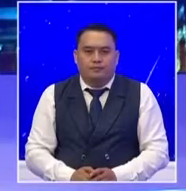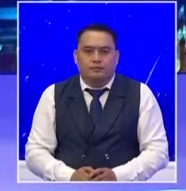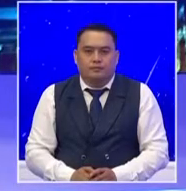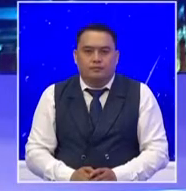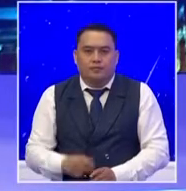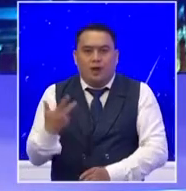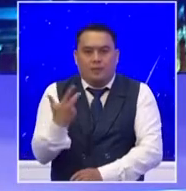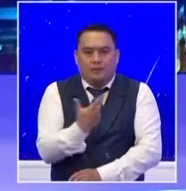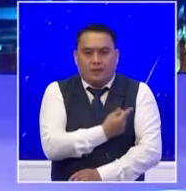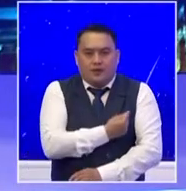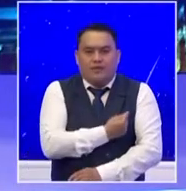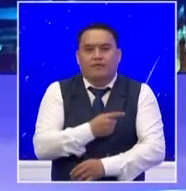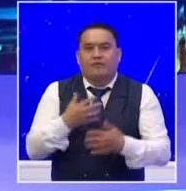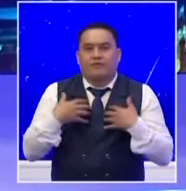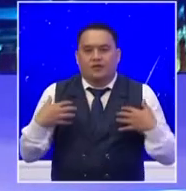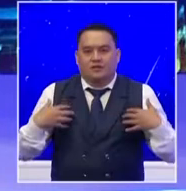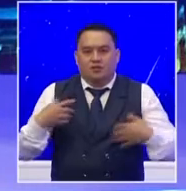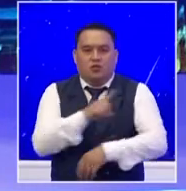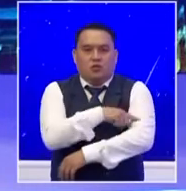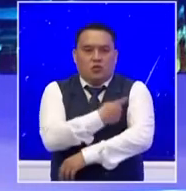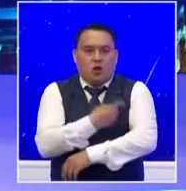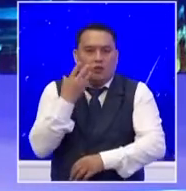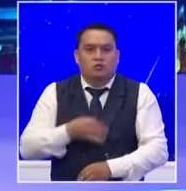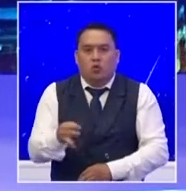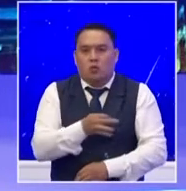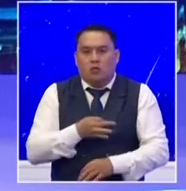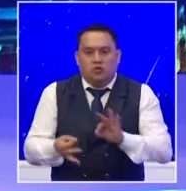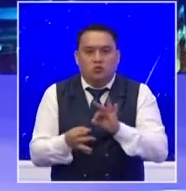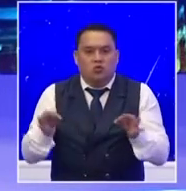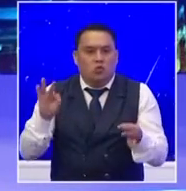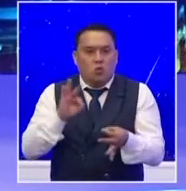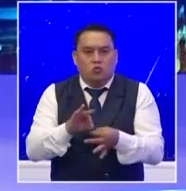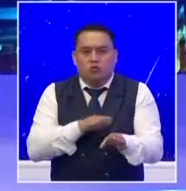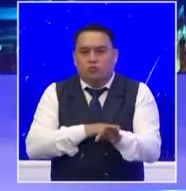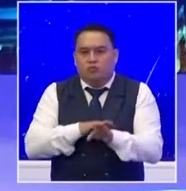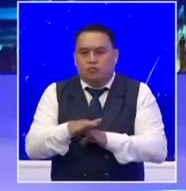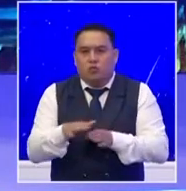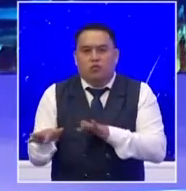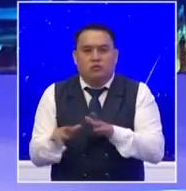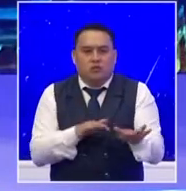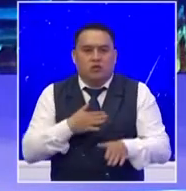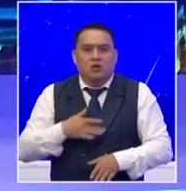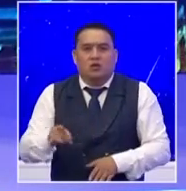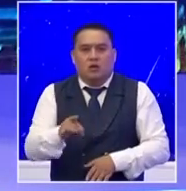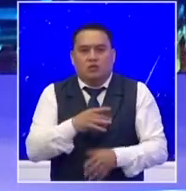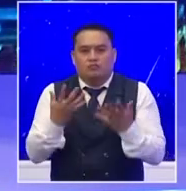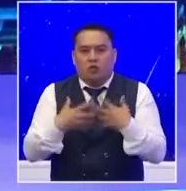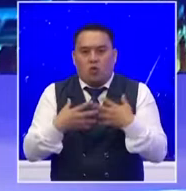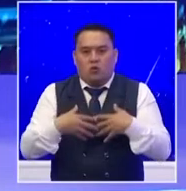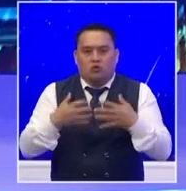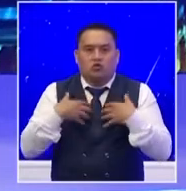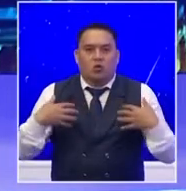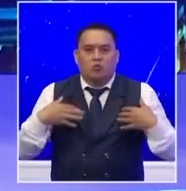Прививка здоровья. У ветеринаров Алматинской области сложный период. Дел не в проворот. По республике в нашем регионе поголовье скота